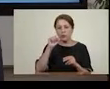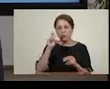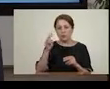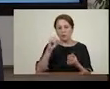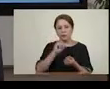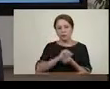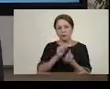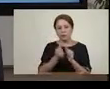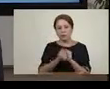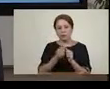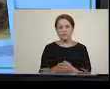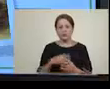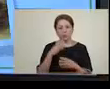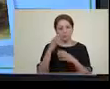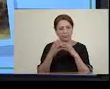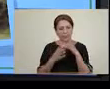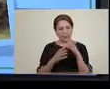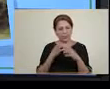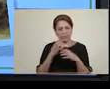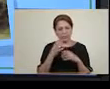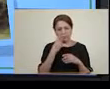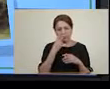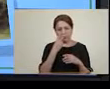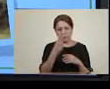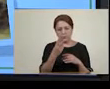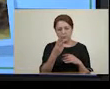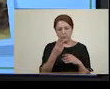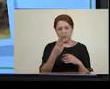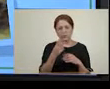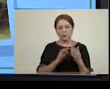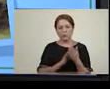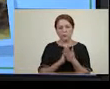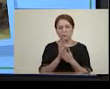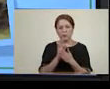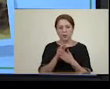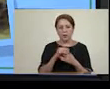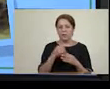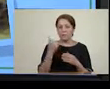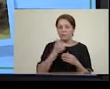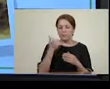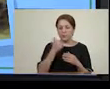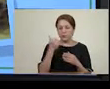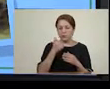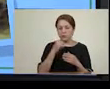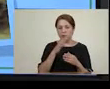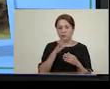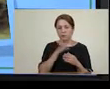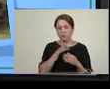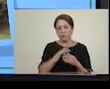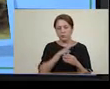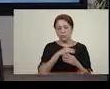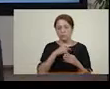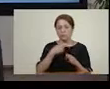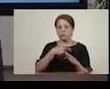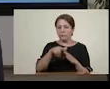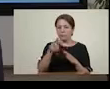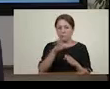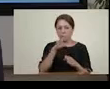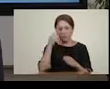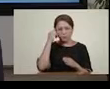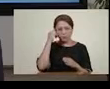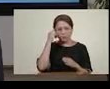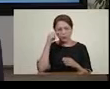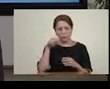ekan. Mana ko'rib turganingizdek, pomidor o'simligi dastlab pomidor o'simligini zaharli deb o'ylashgan va